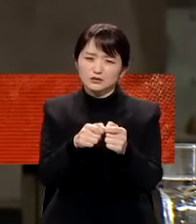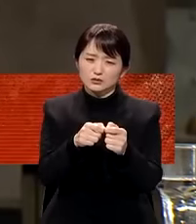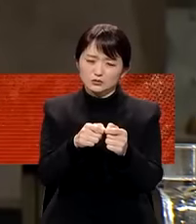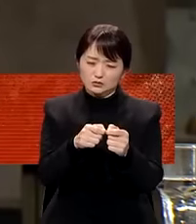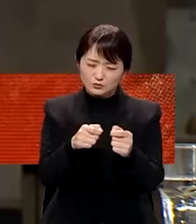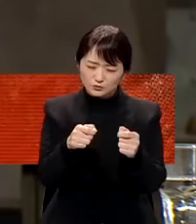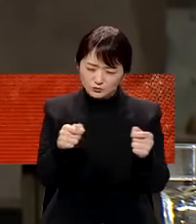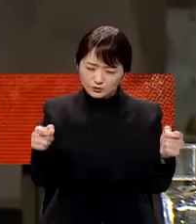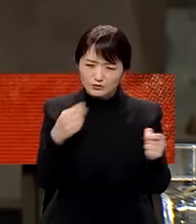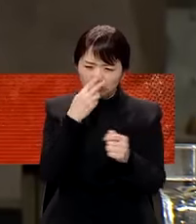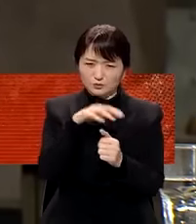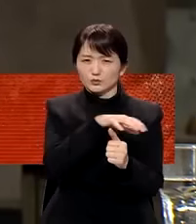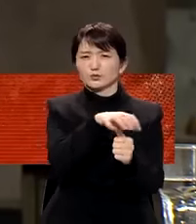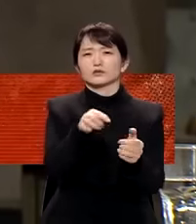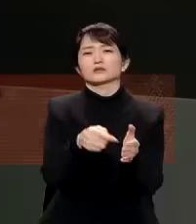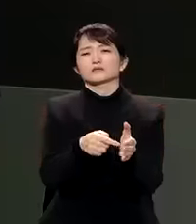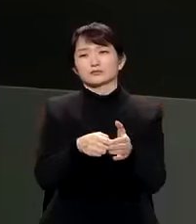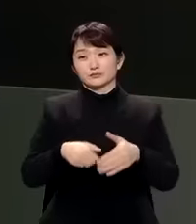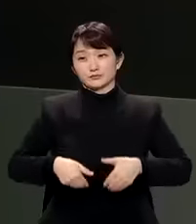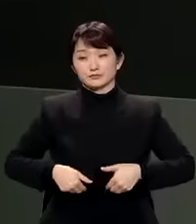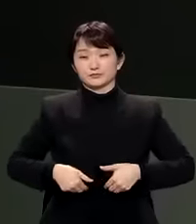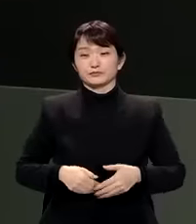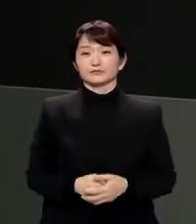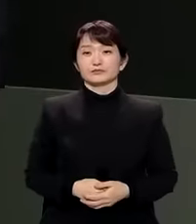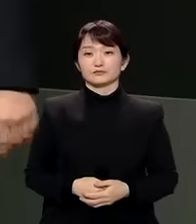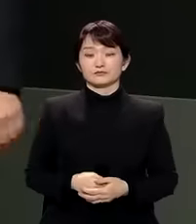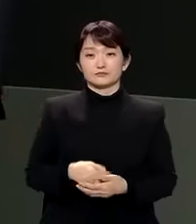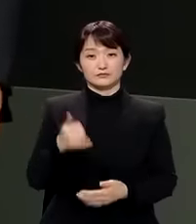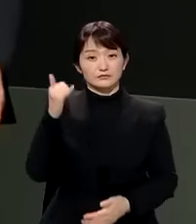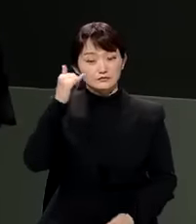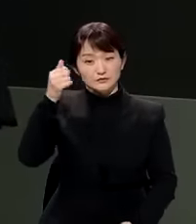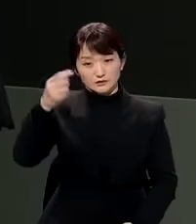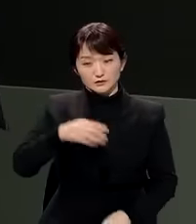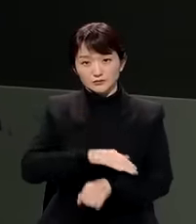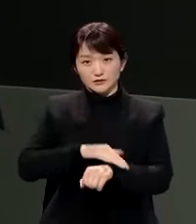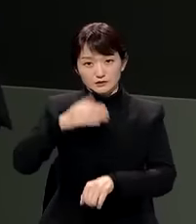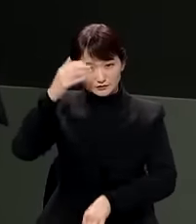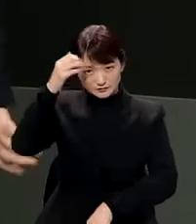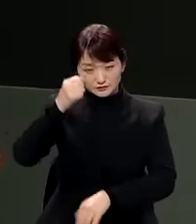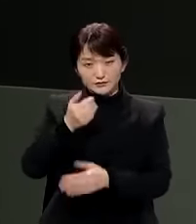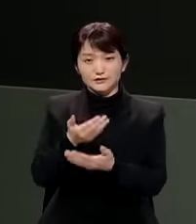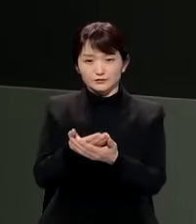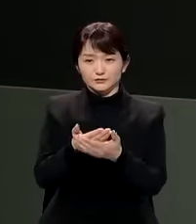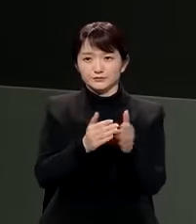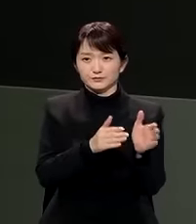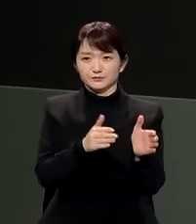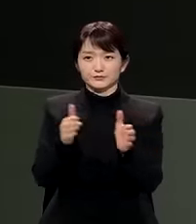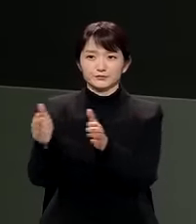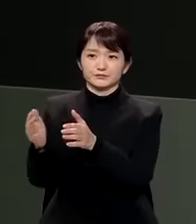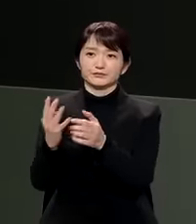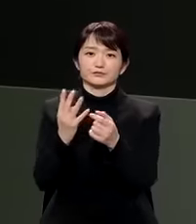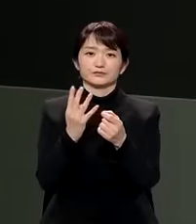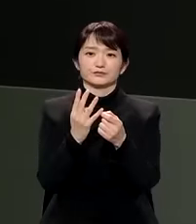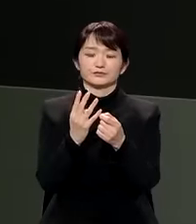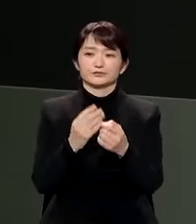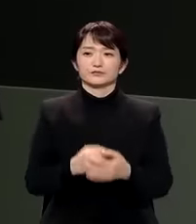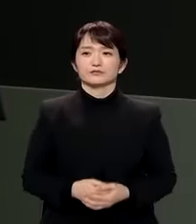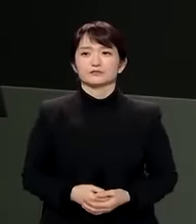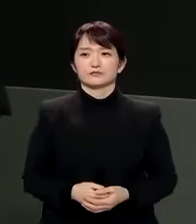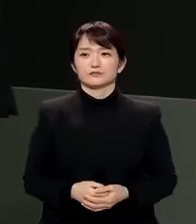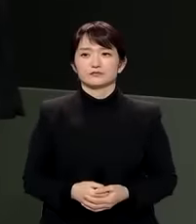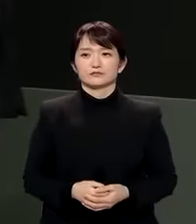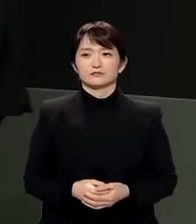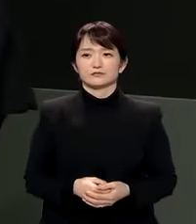시급한 것으로 판단됩니다 예 콜센터 번호 잘 좀 기억해 주십시오 자 다음 이어가죠 죠 민폐